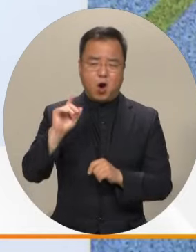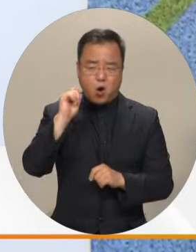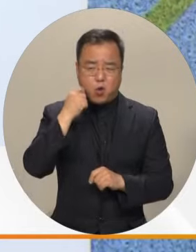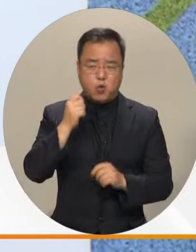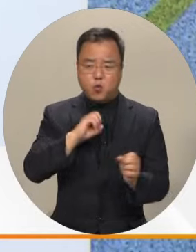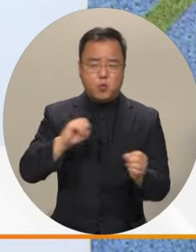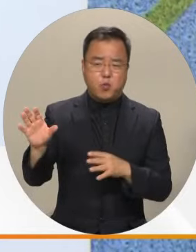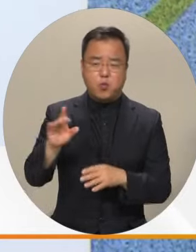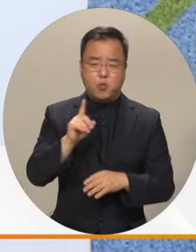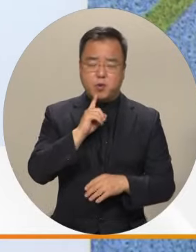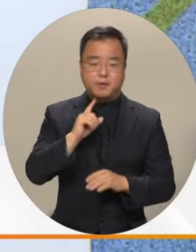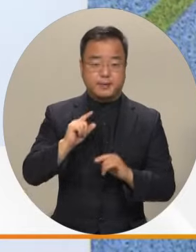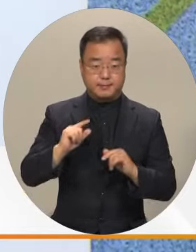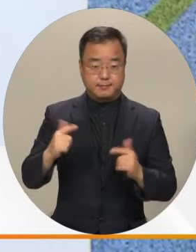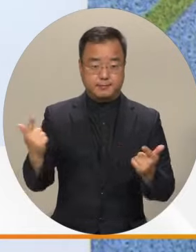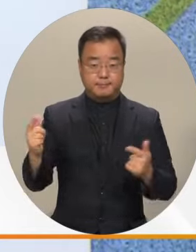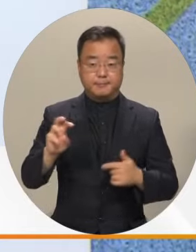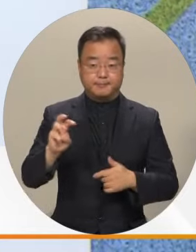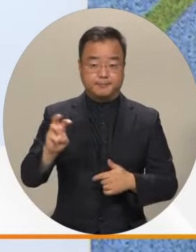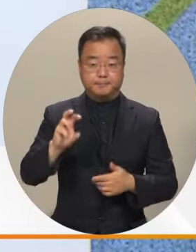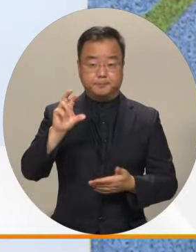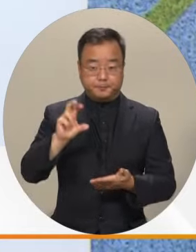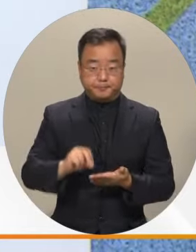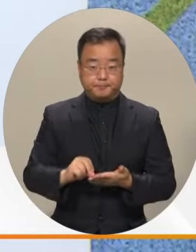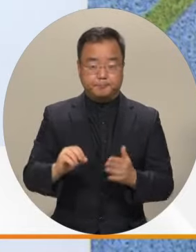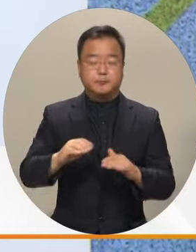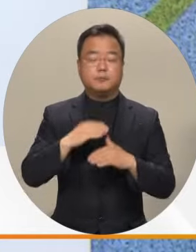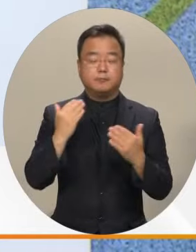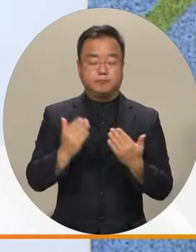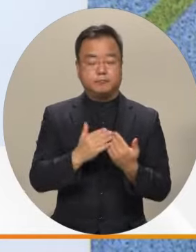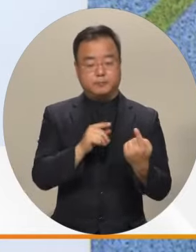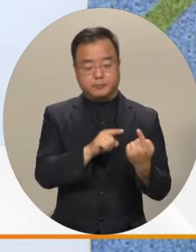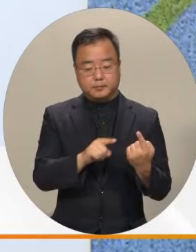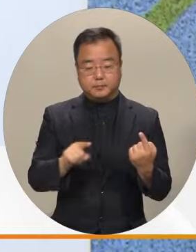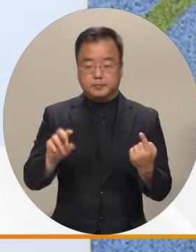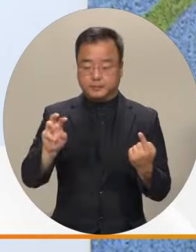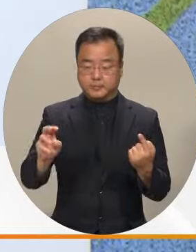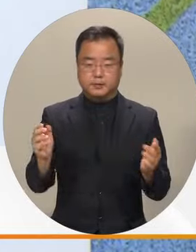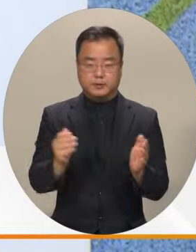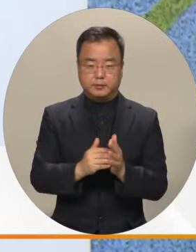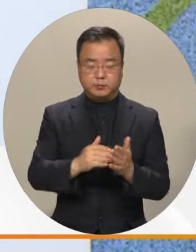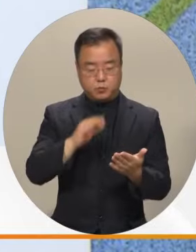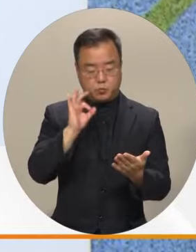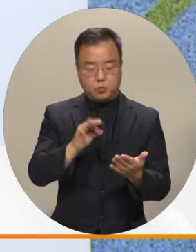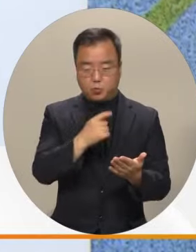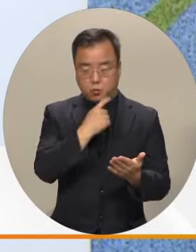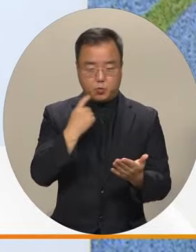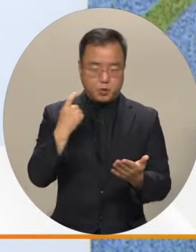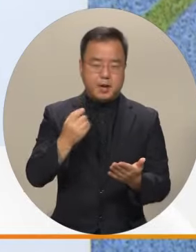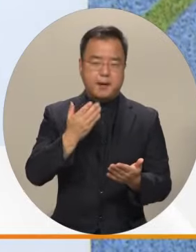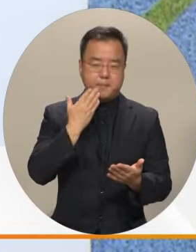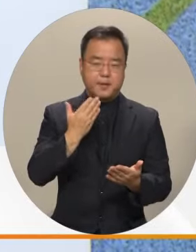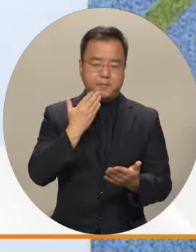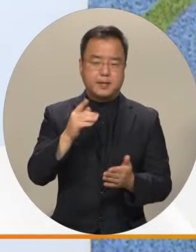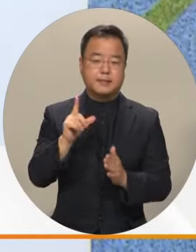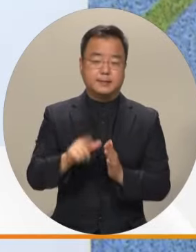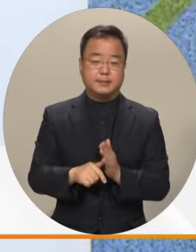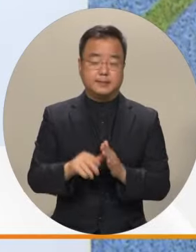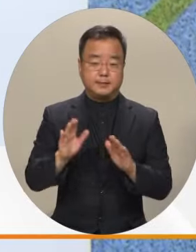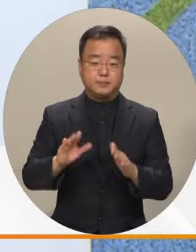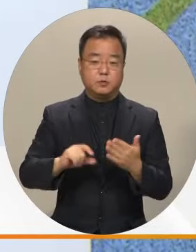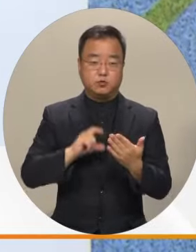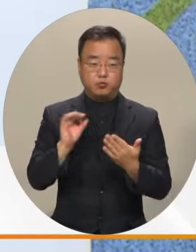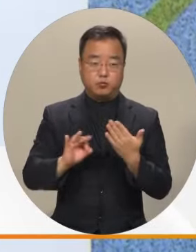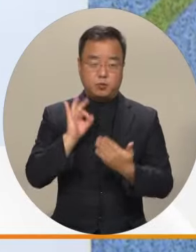없이 30문항을 충분히 확인할 수 있는 그런 시간 확보를 해 주는 시험이 요번 9월